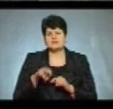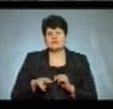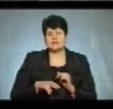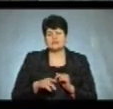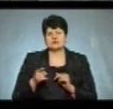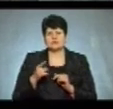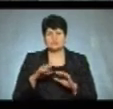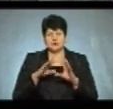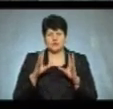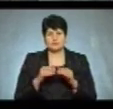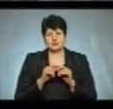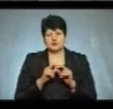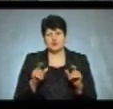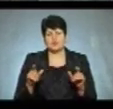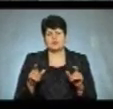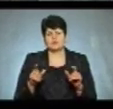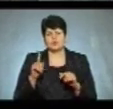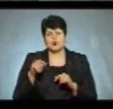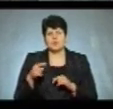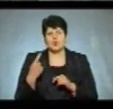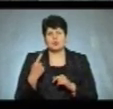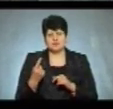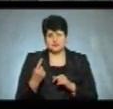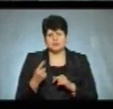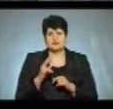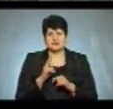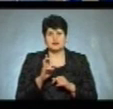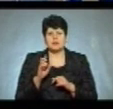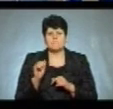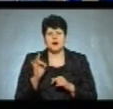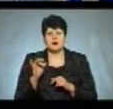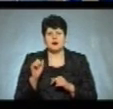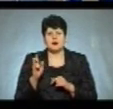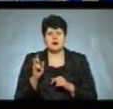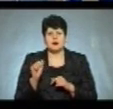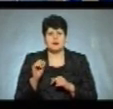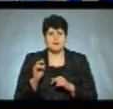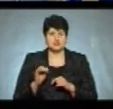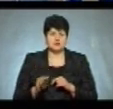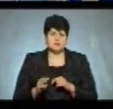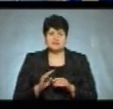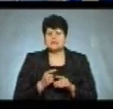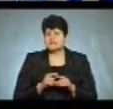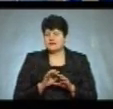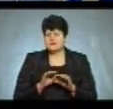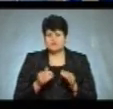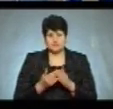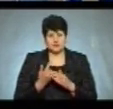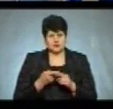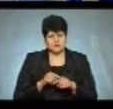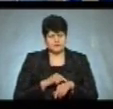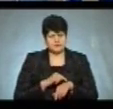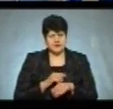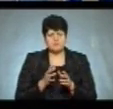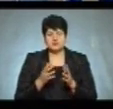Тернопільської комплексно-дитячо-юнацької спортивної школи номер 1 Катерина Барабаш. Це вся інформація на цю годину.